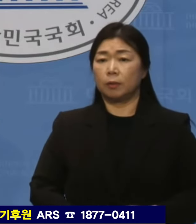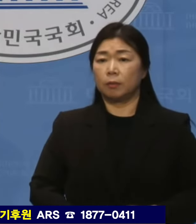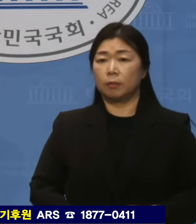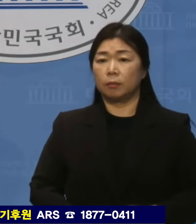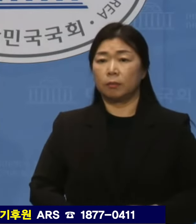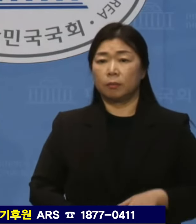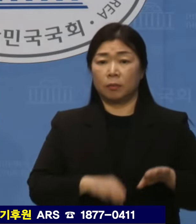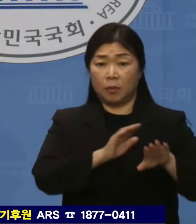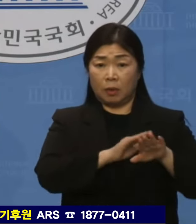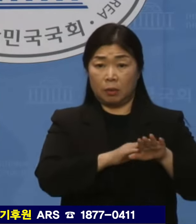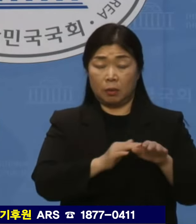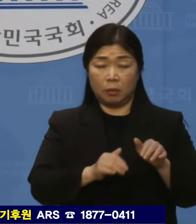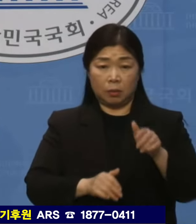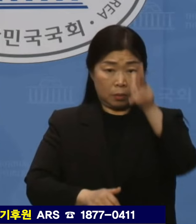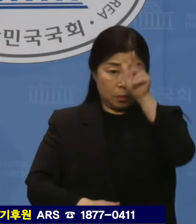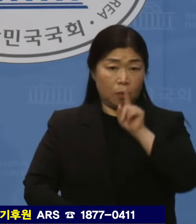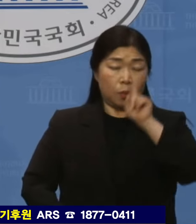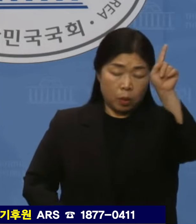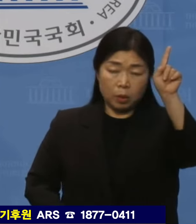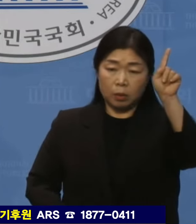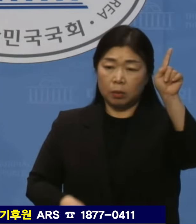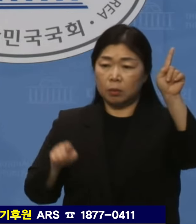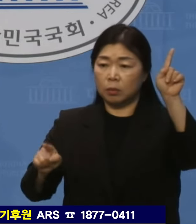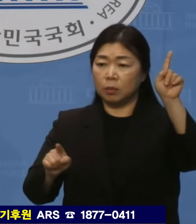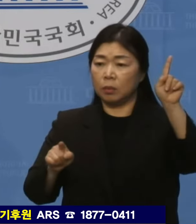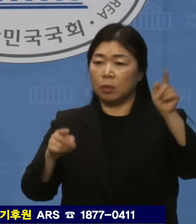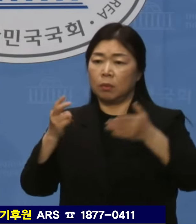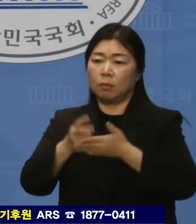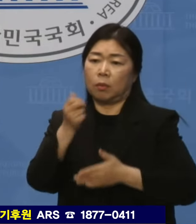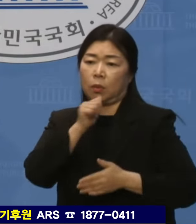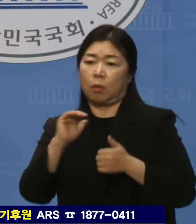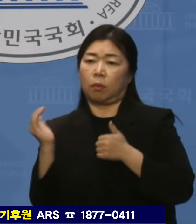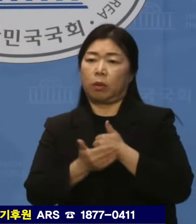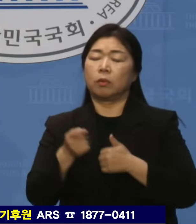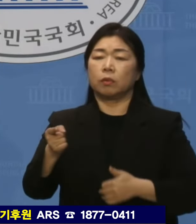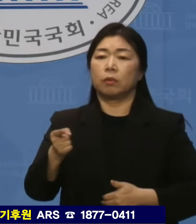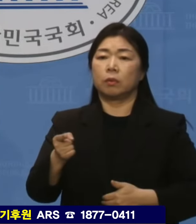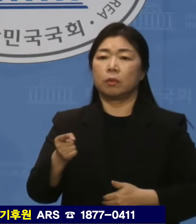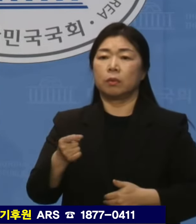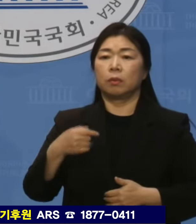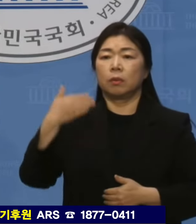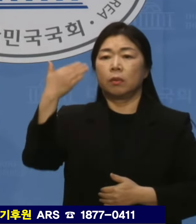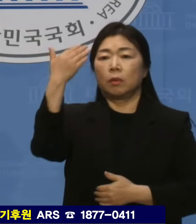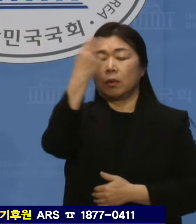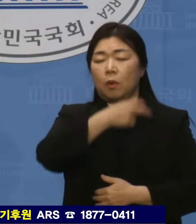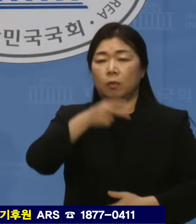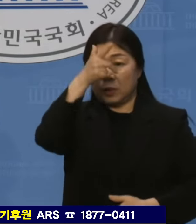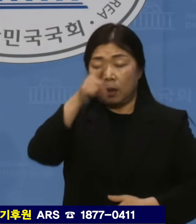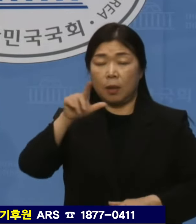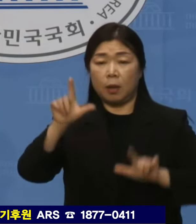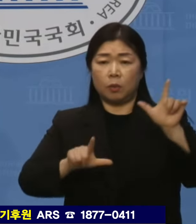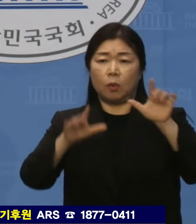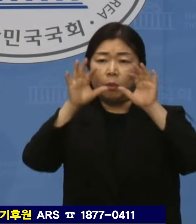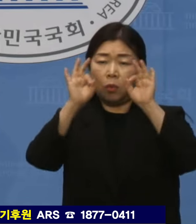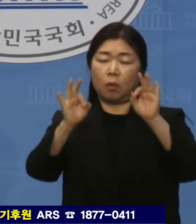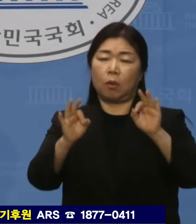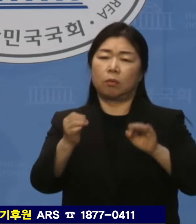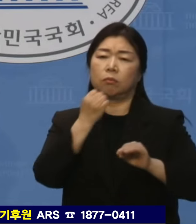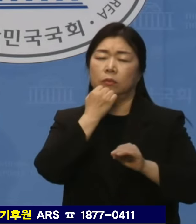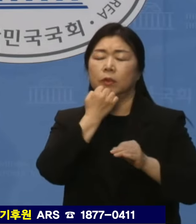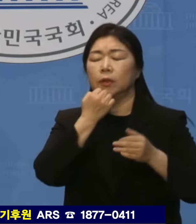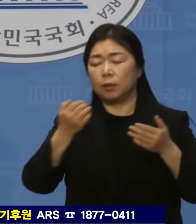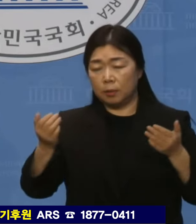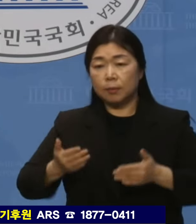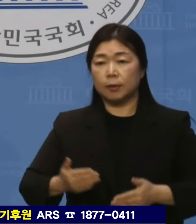한 손으로는 기소하고 다른 한 손으로는 변호하는 검찰의 모순적 행태에 실소가